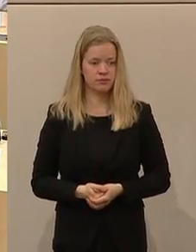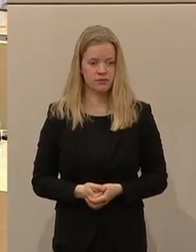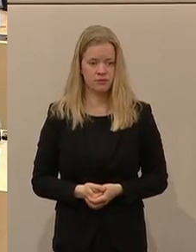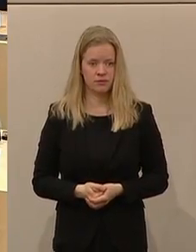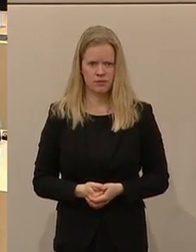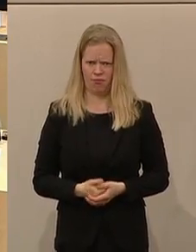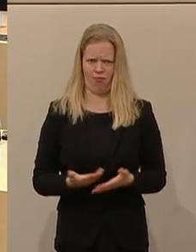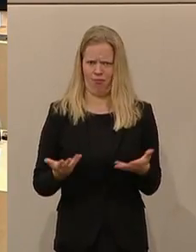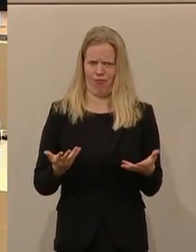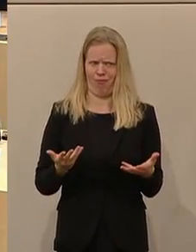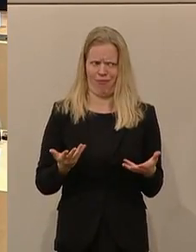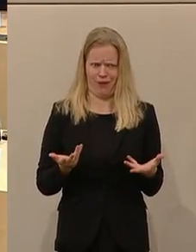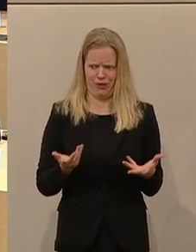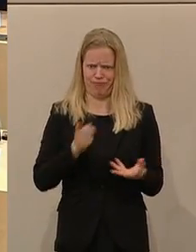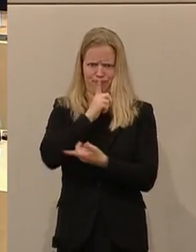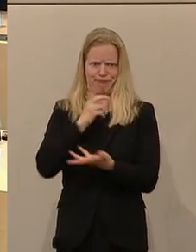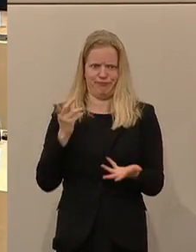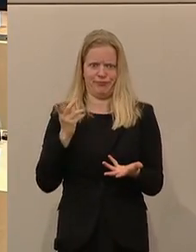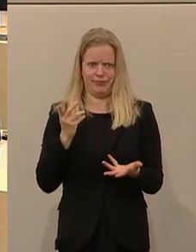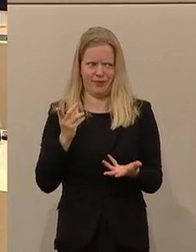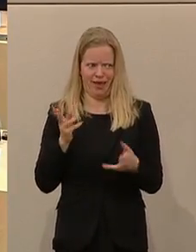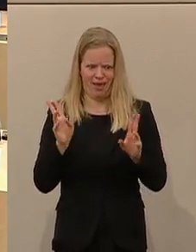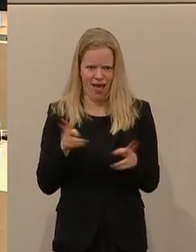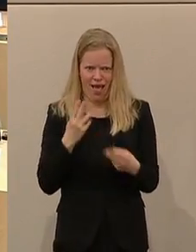Da bleibt doch die Spucke weg. Das kann doch nicht ernst sein.